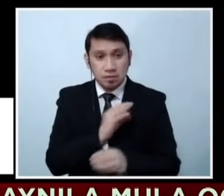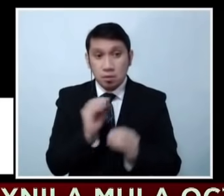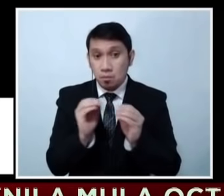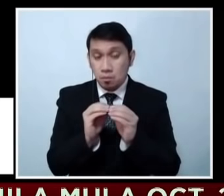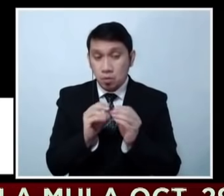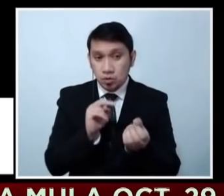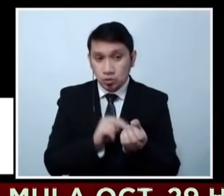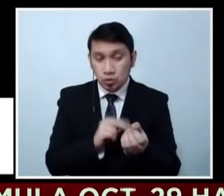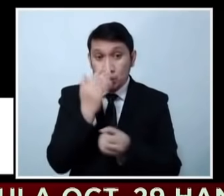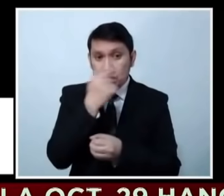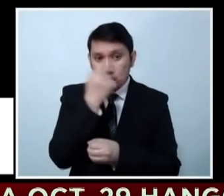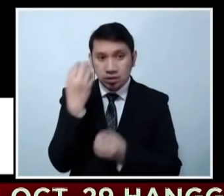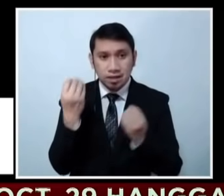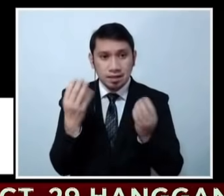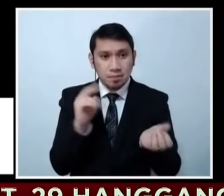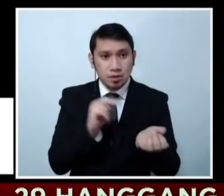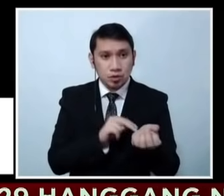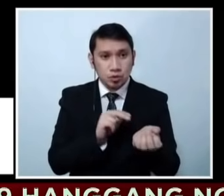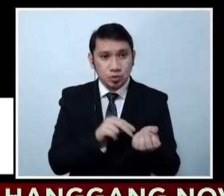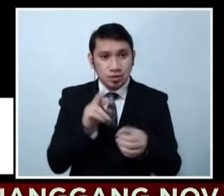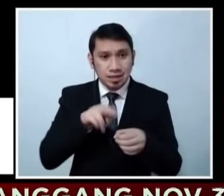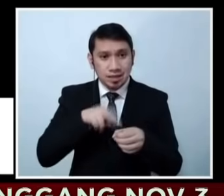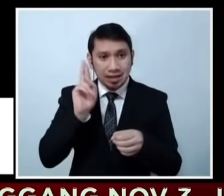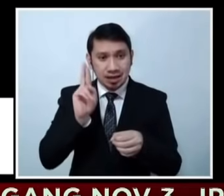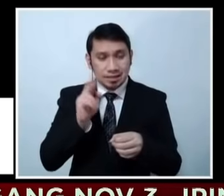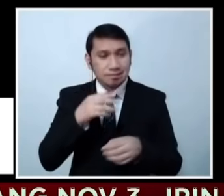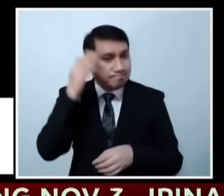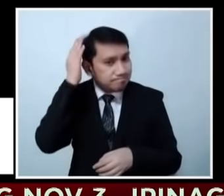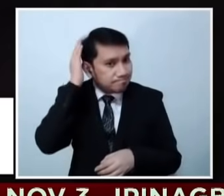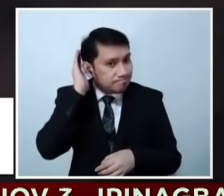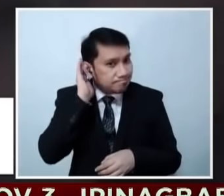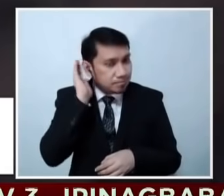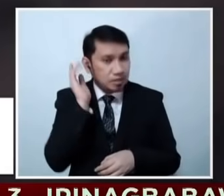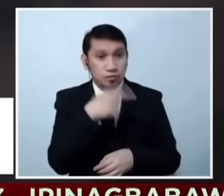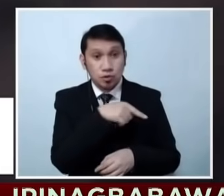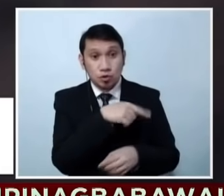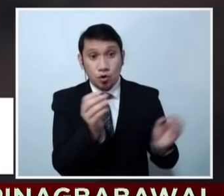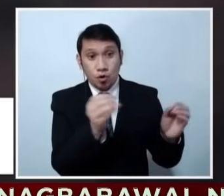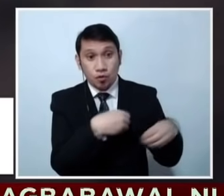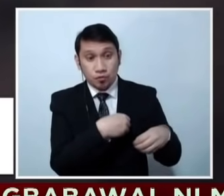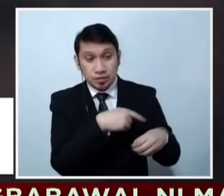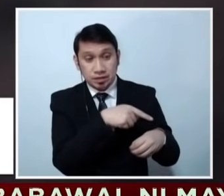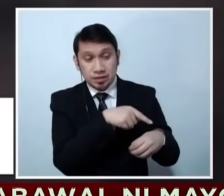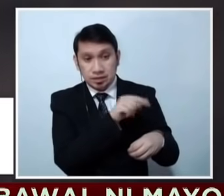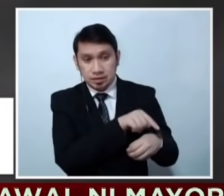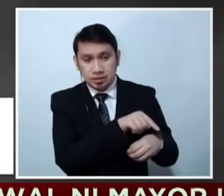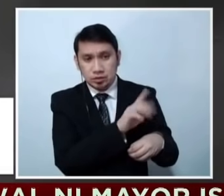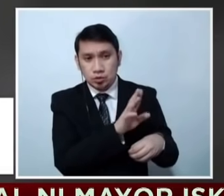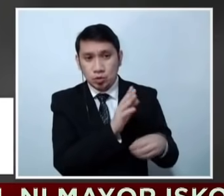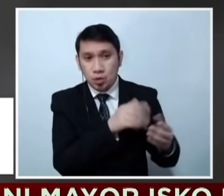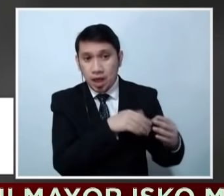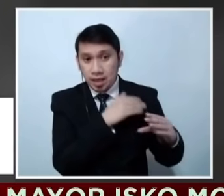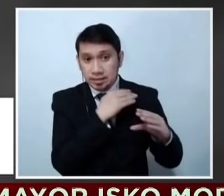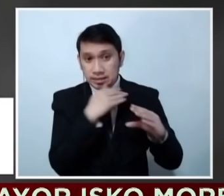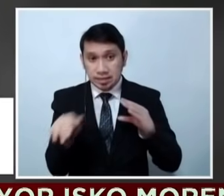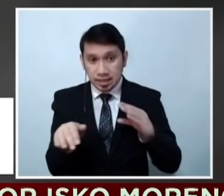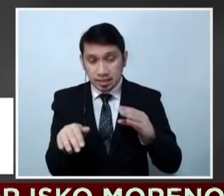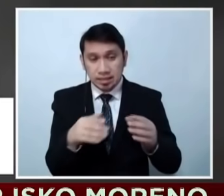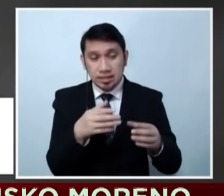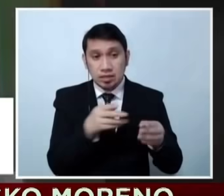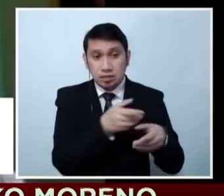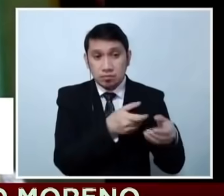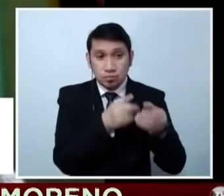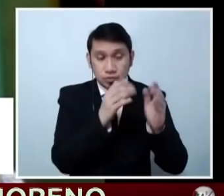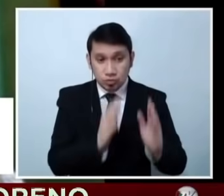sa ospital. Kaya't humingi sila ng tulong sa Office of Civil Defense para magpadala ng mga nurse na bumbero, pulis at